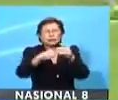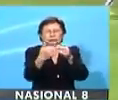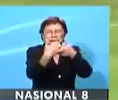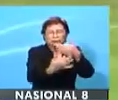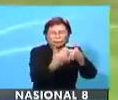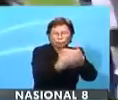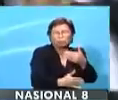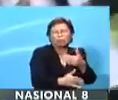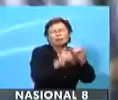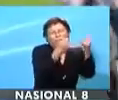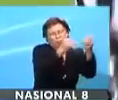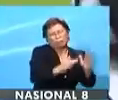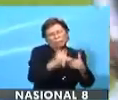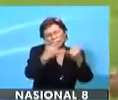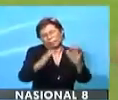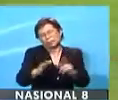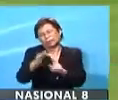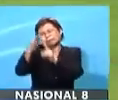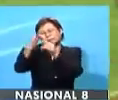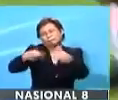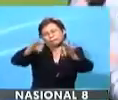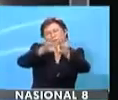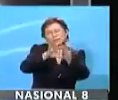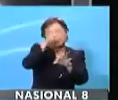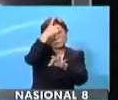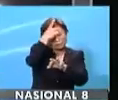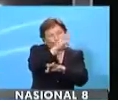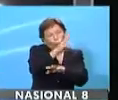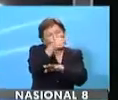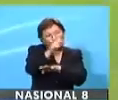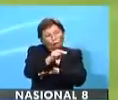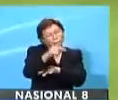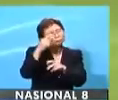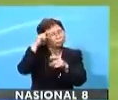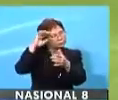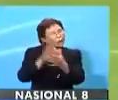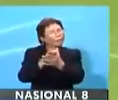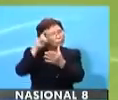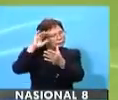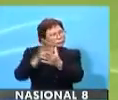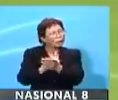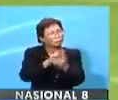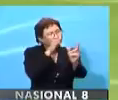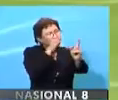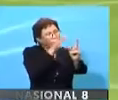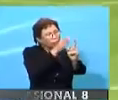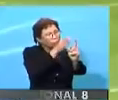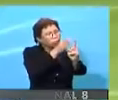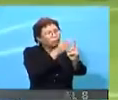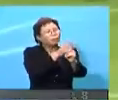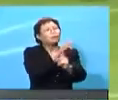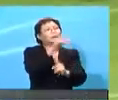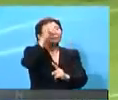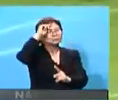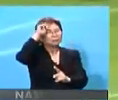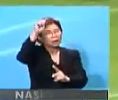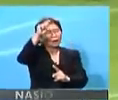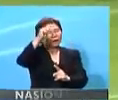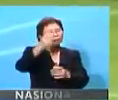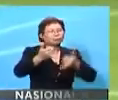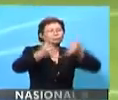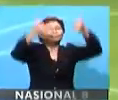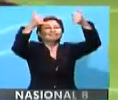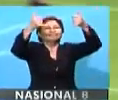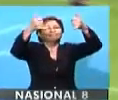kecederaan melanda beberapa pemain utama. Namun Datuk Wan Ahmad Nizam tetap yakin dan meletakkan sasaran PBSNT untuk